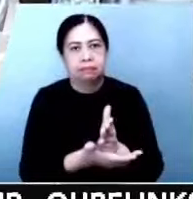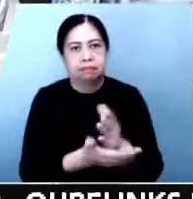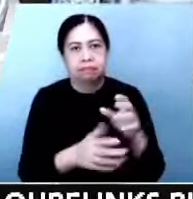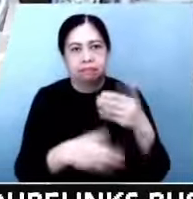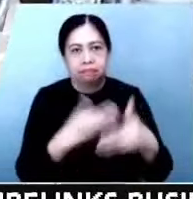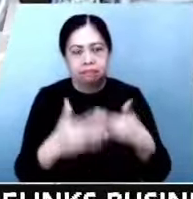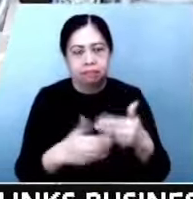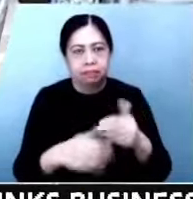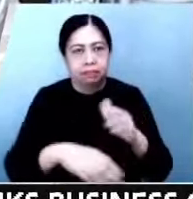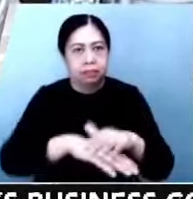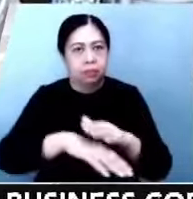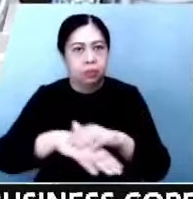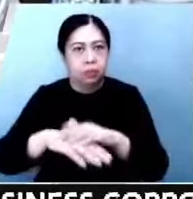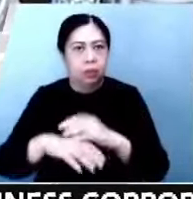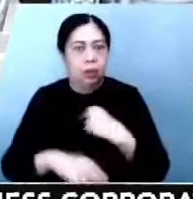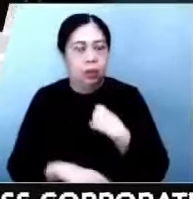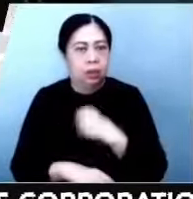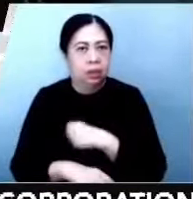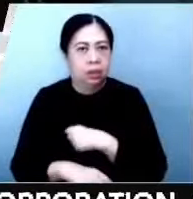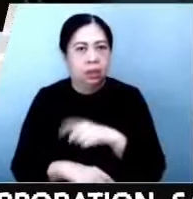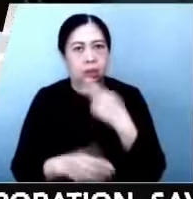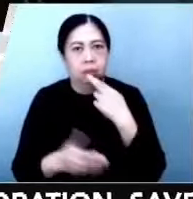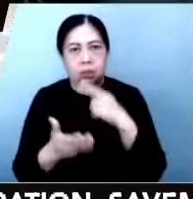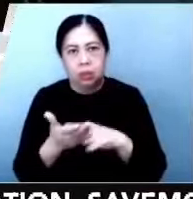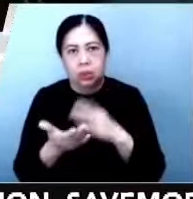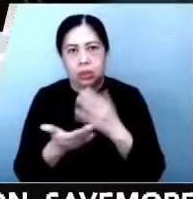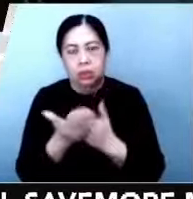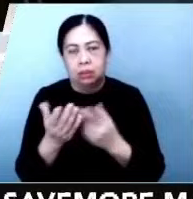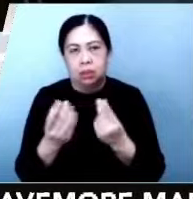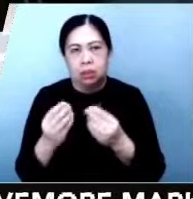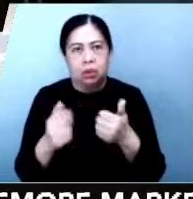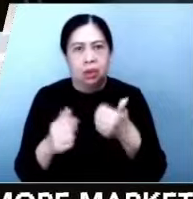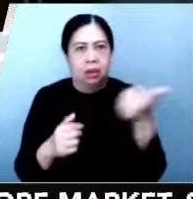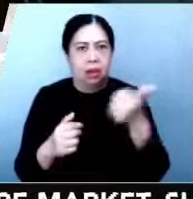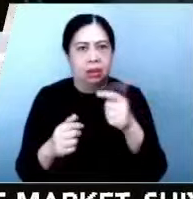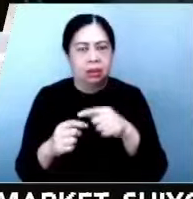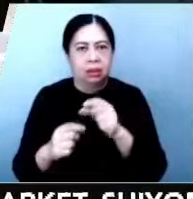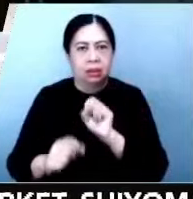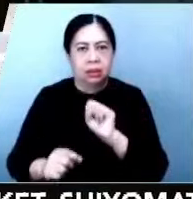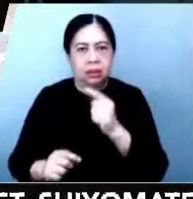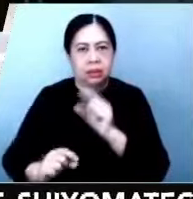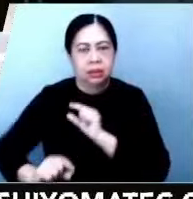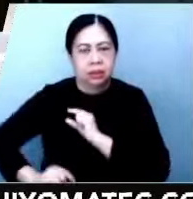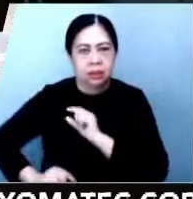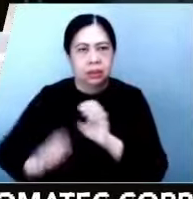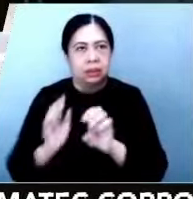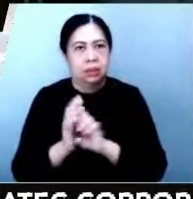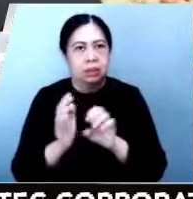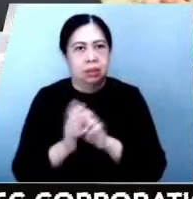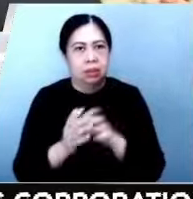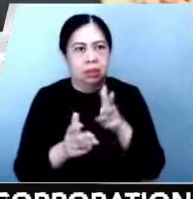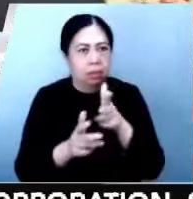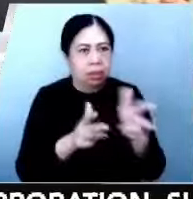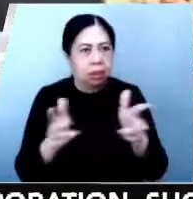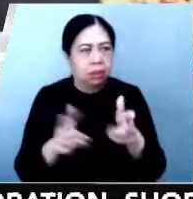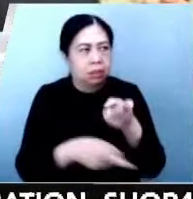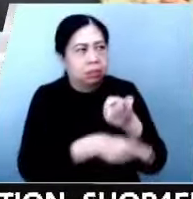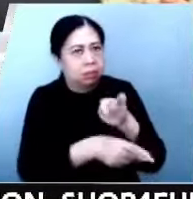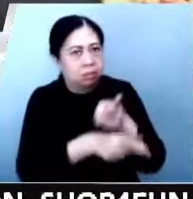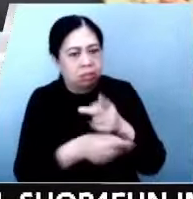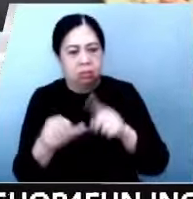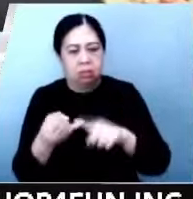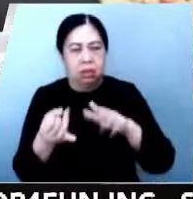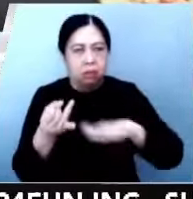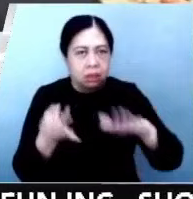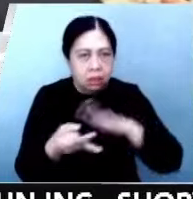rin ng mga senador ang mga ulat na may ipinapagawa pang iba sa mga gwardya. Gaya ng pagpa-parking attendant, paglilinis,